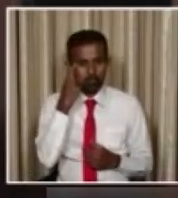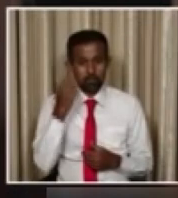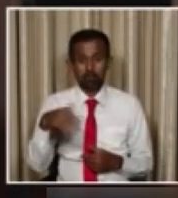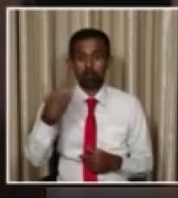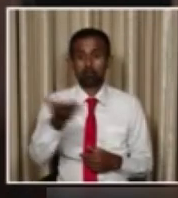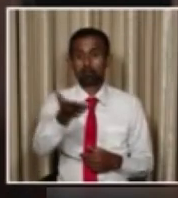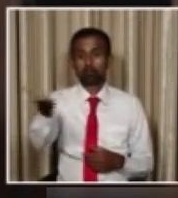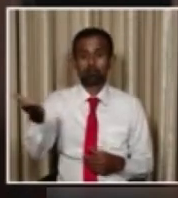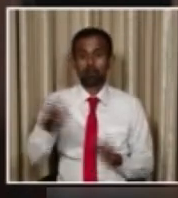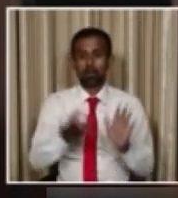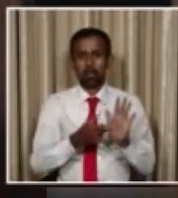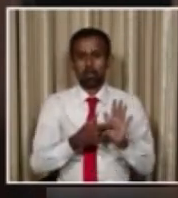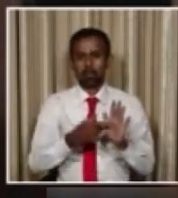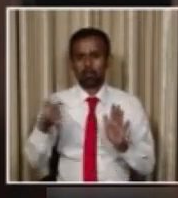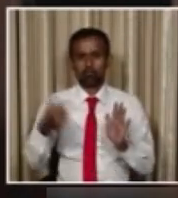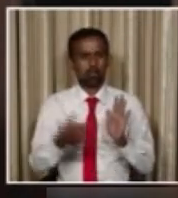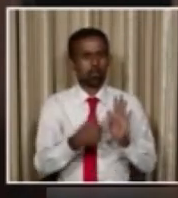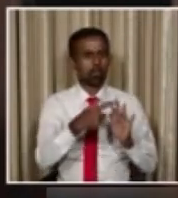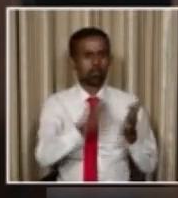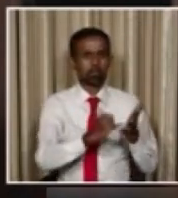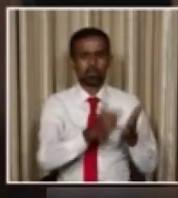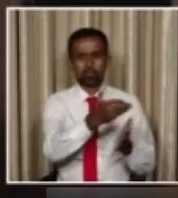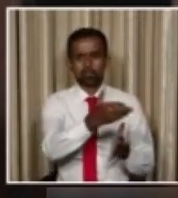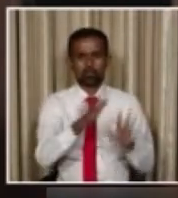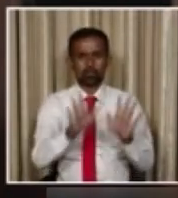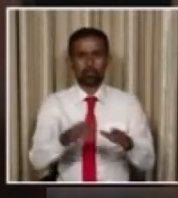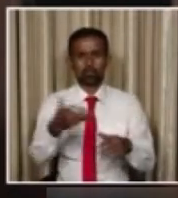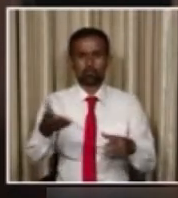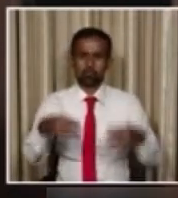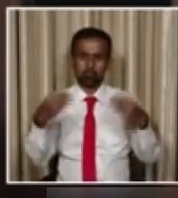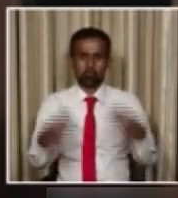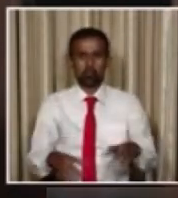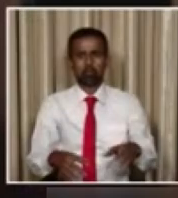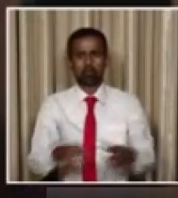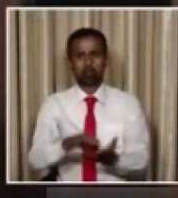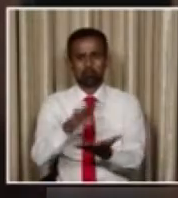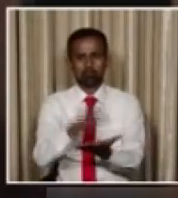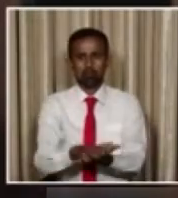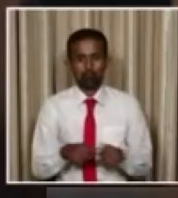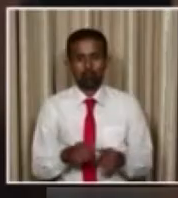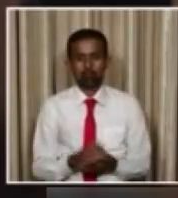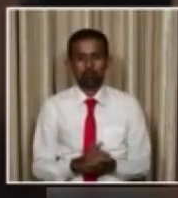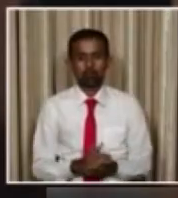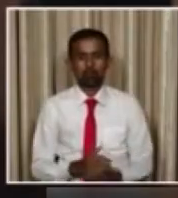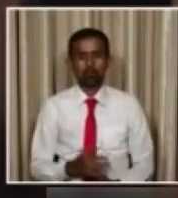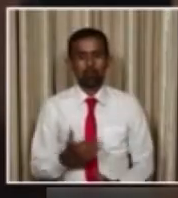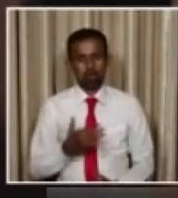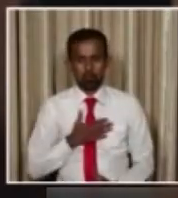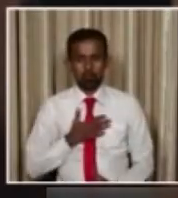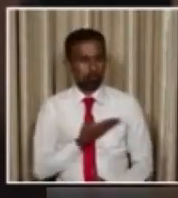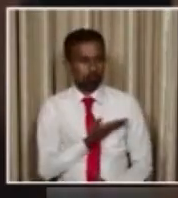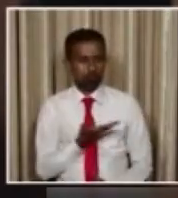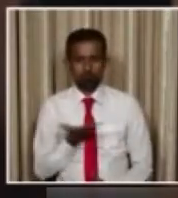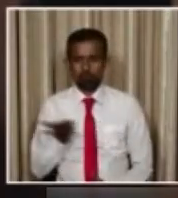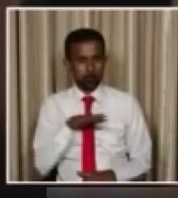ඉන්න ලස්මන් කිරියල්ලයි 37 නායකයන් ඉන්නකම් ඔය පැත්තට මස්ත බාදුව ගහනවාමයි ඔක දිනන්නේ නැත. මේ ඉන්න